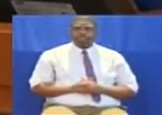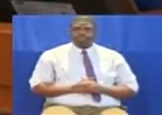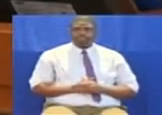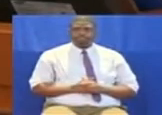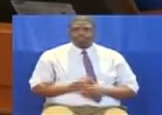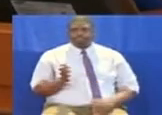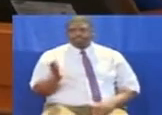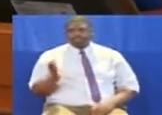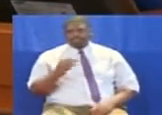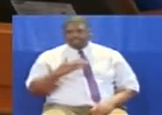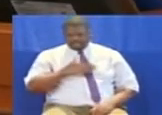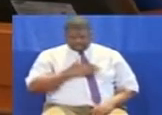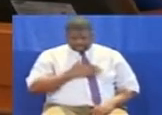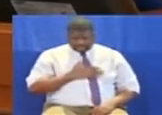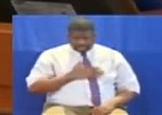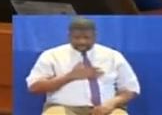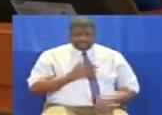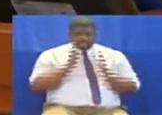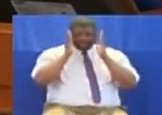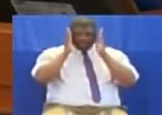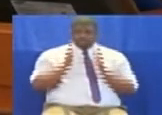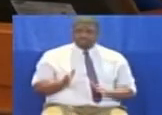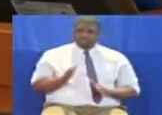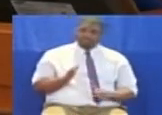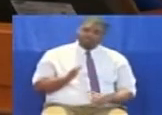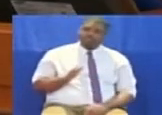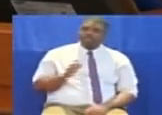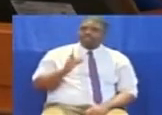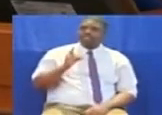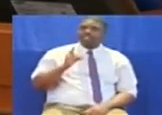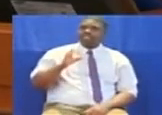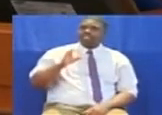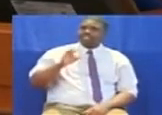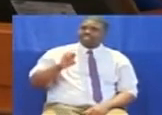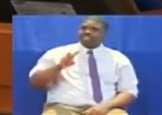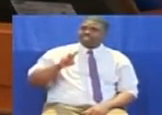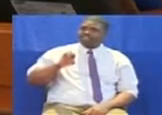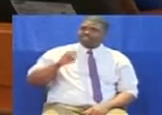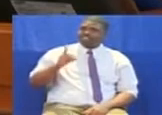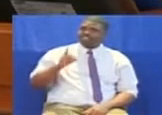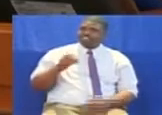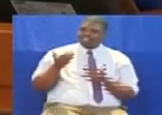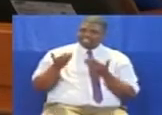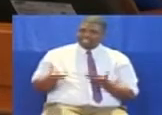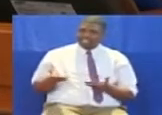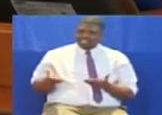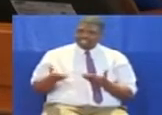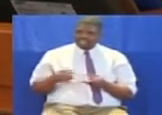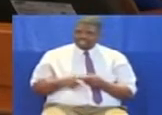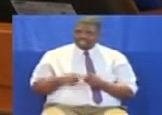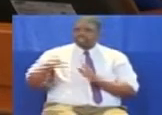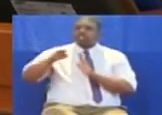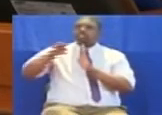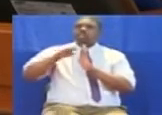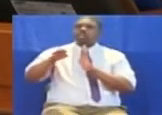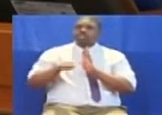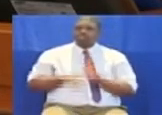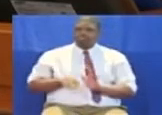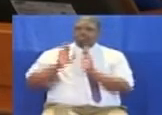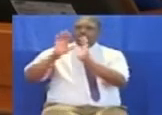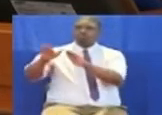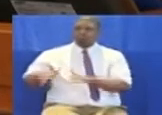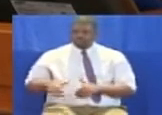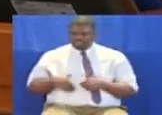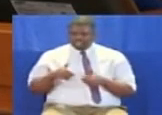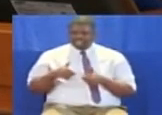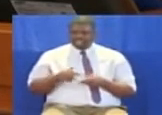Asante sana Mheshimiwa David Silinde. Mheshimiwa Silinde, sasa kwa taratibu za kibunge, kwa